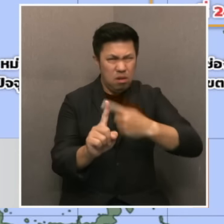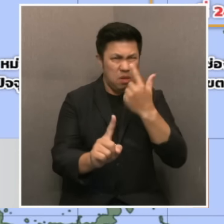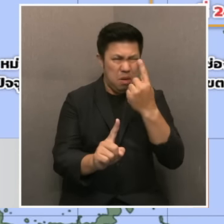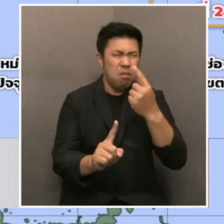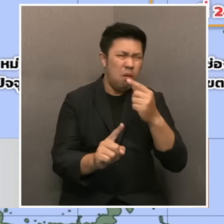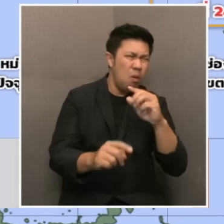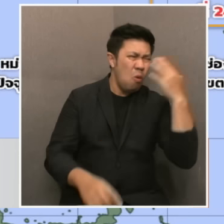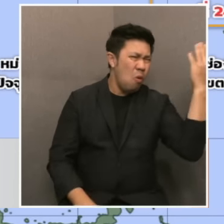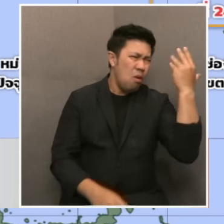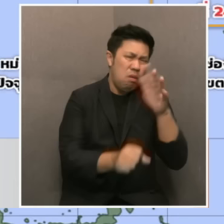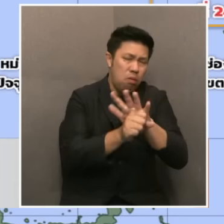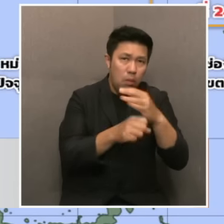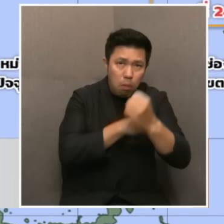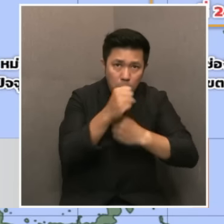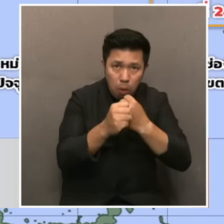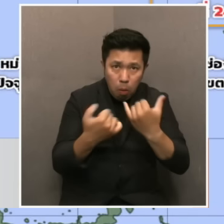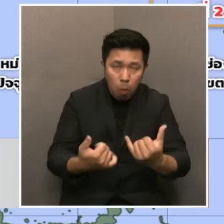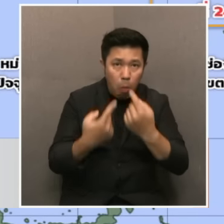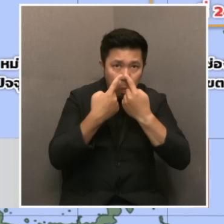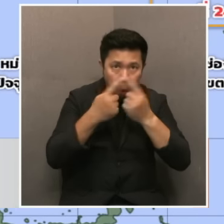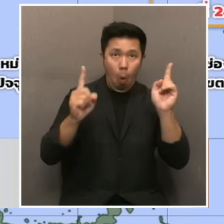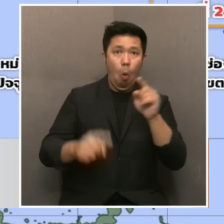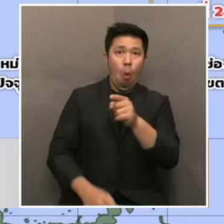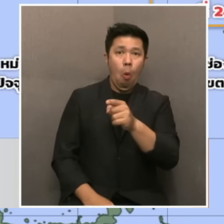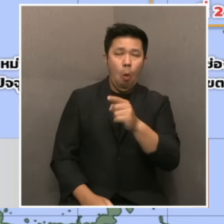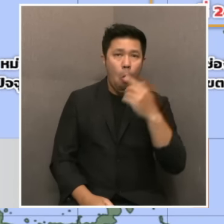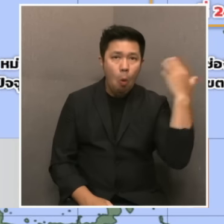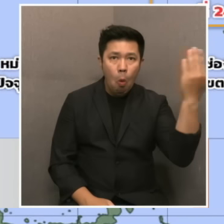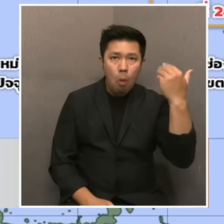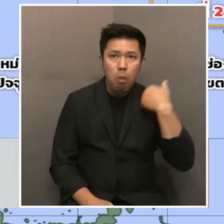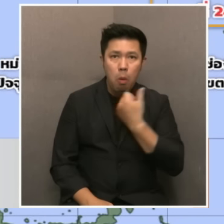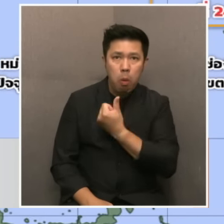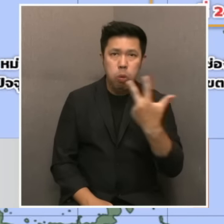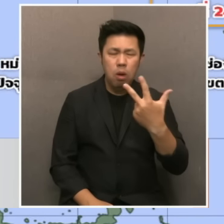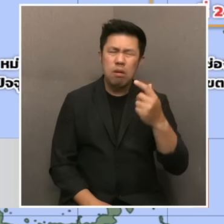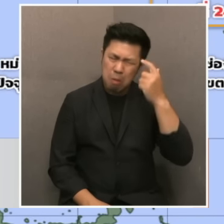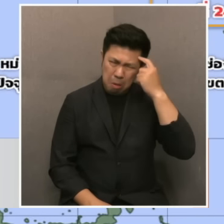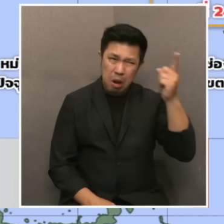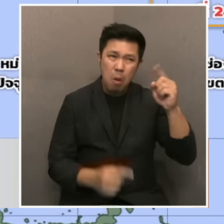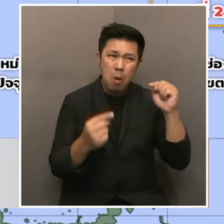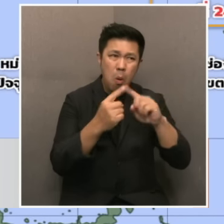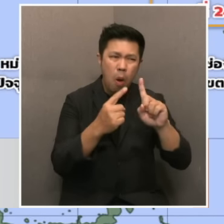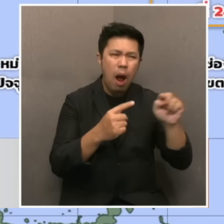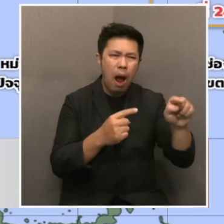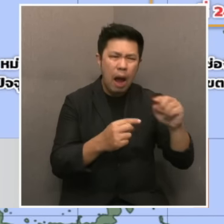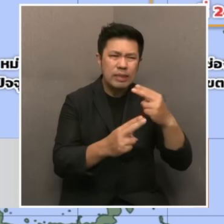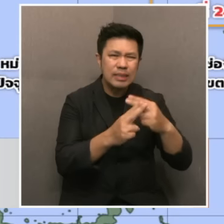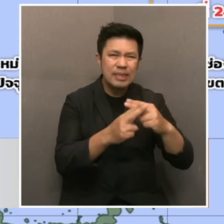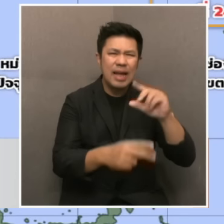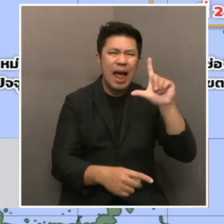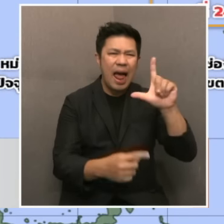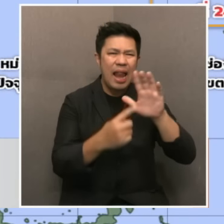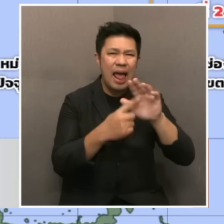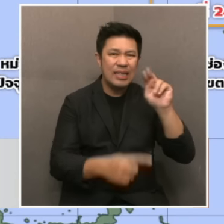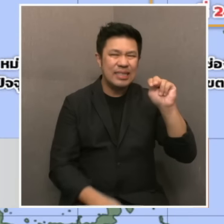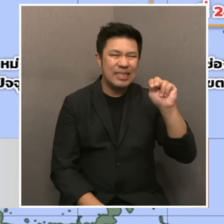จะมีไม่มากนักแต่ปีนี้มีความผิดปกติรากฏการรรณิยะก็อาจจะส่งผลต่อกรแสโลมบ้างอย่างไรก